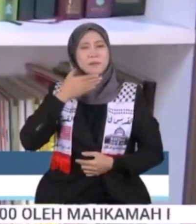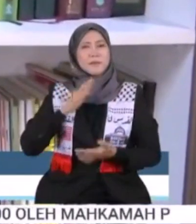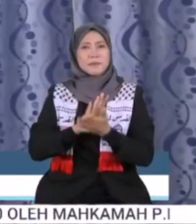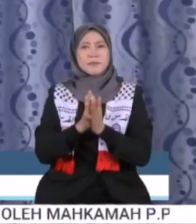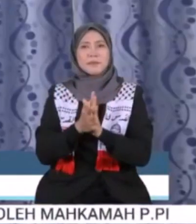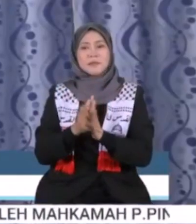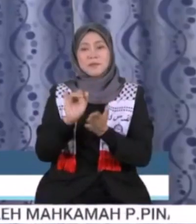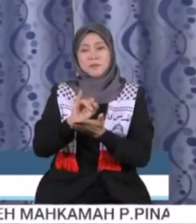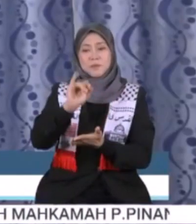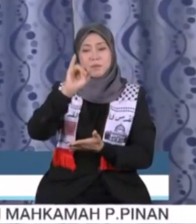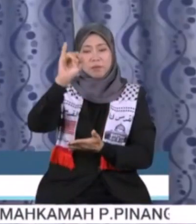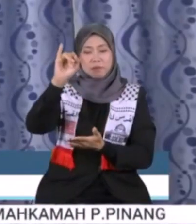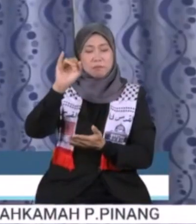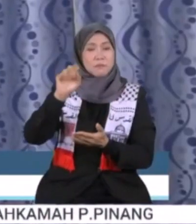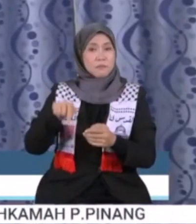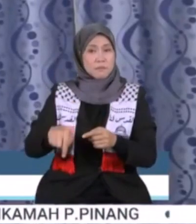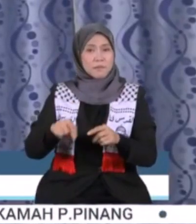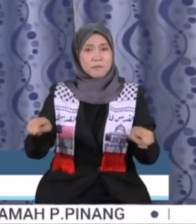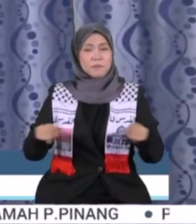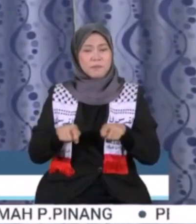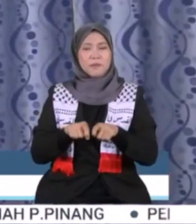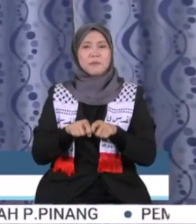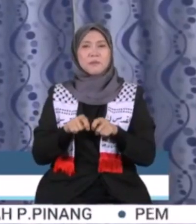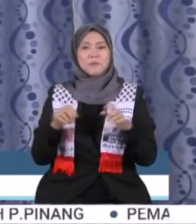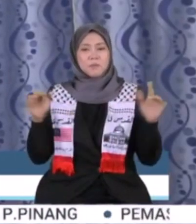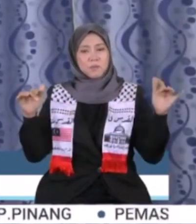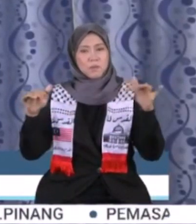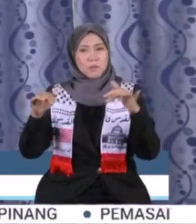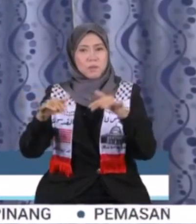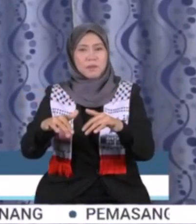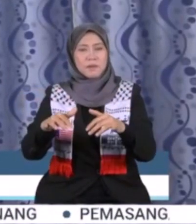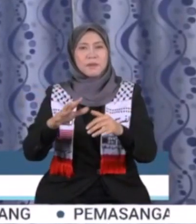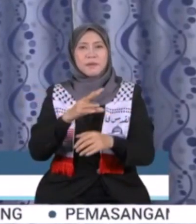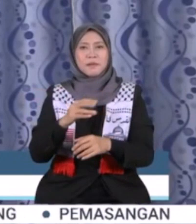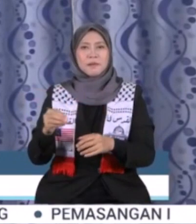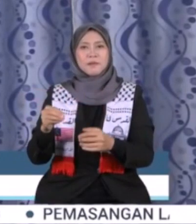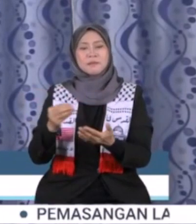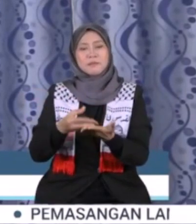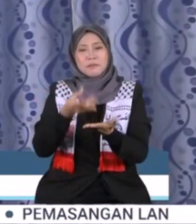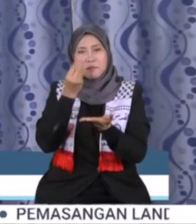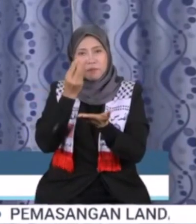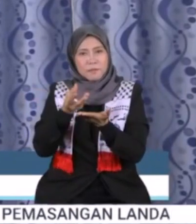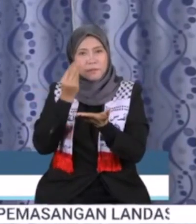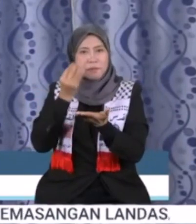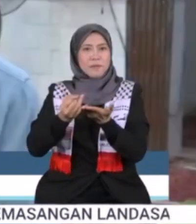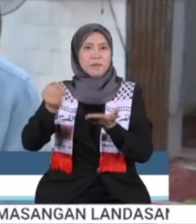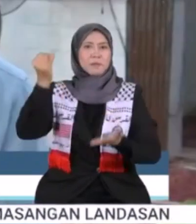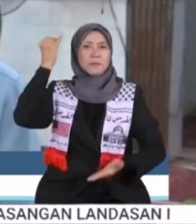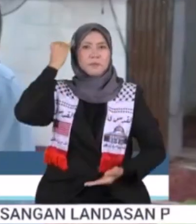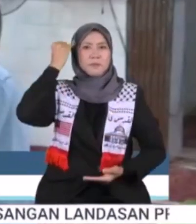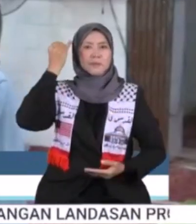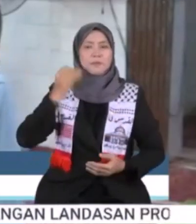menjadikan institusi ini sebagai lokasi utama berkumpul dan menimba ilmu.